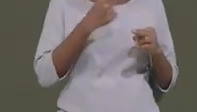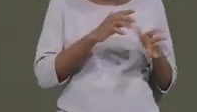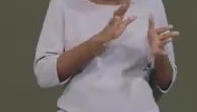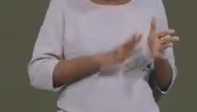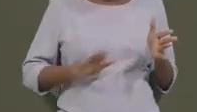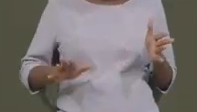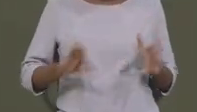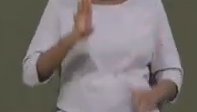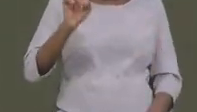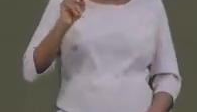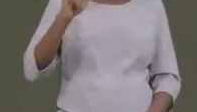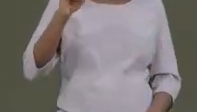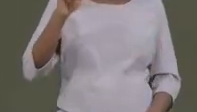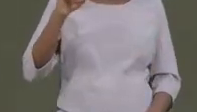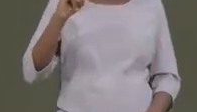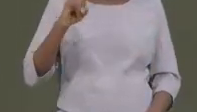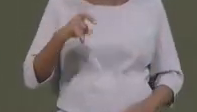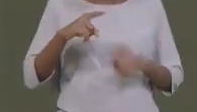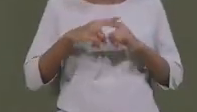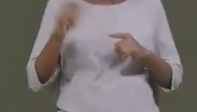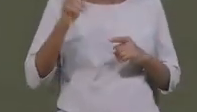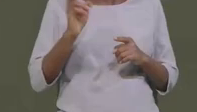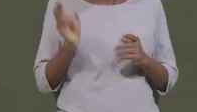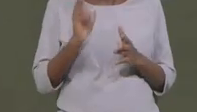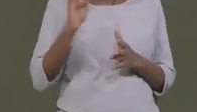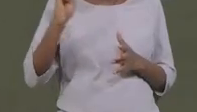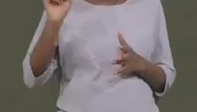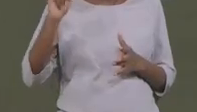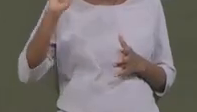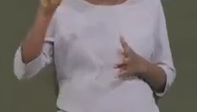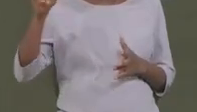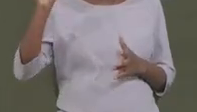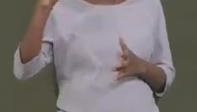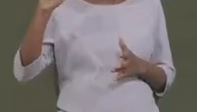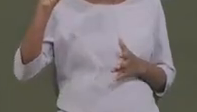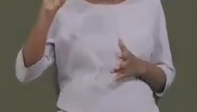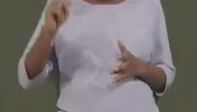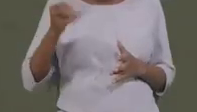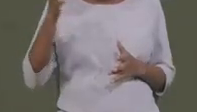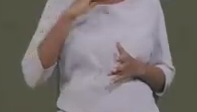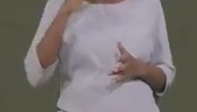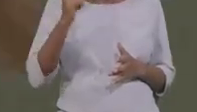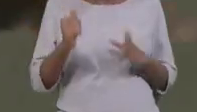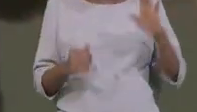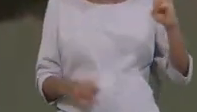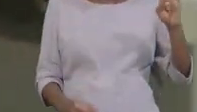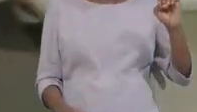Personne n'a jamais donné son enfant Ben-Oni. Mais Benjamin, dans toutes les assemblées, il y a un Benjamin là-bas.